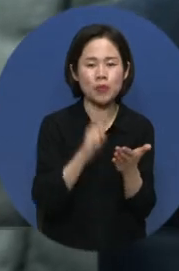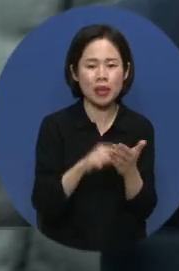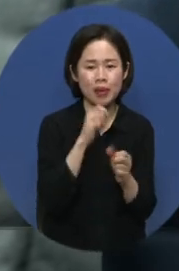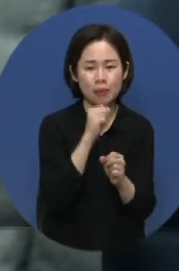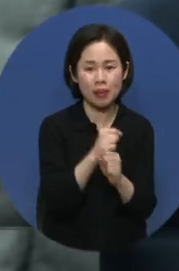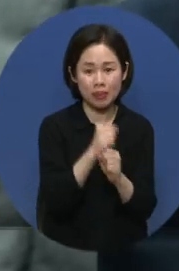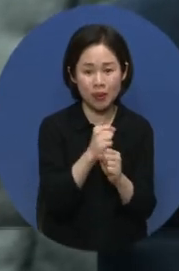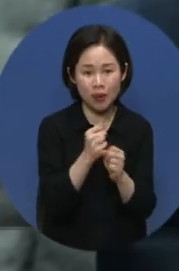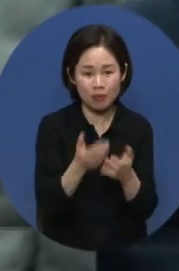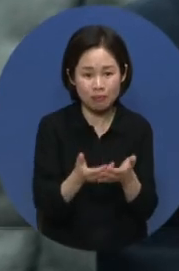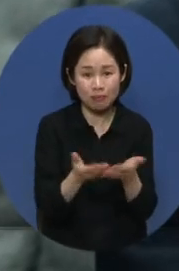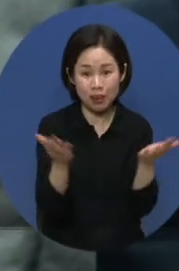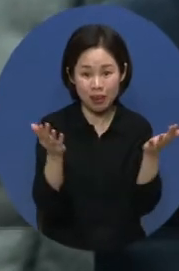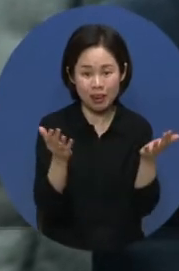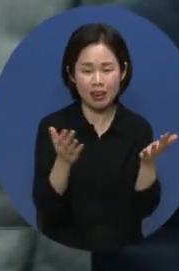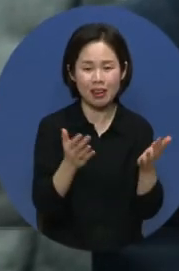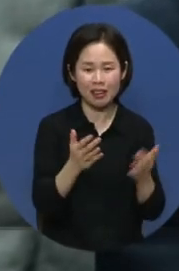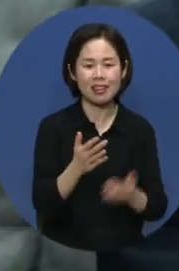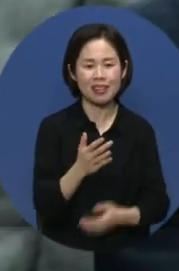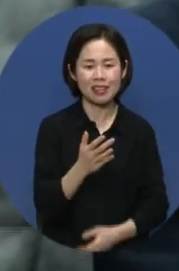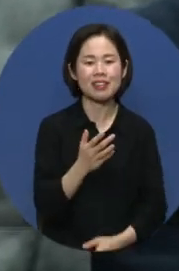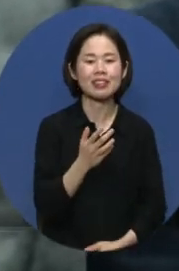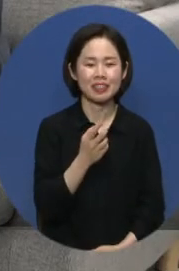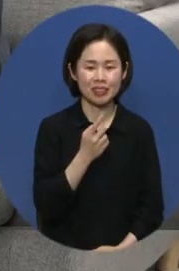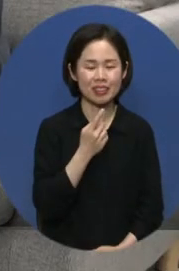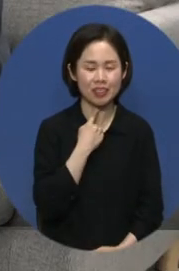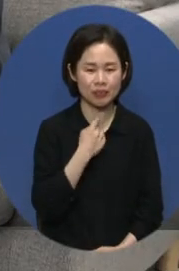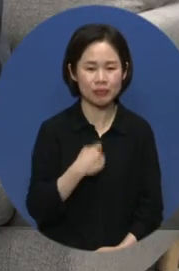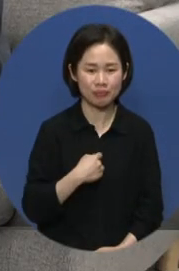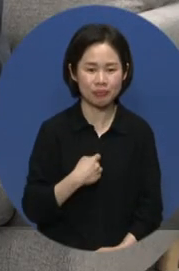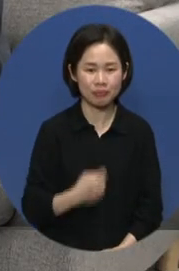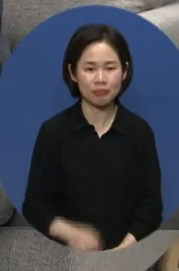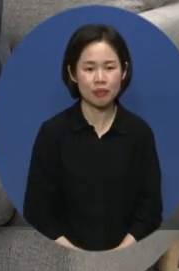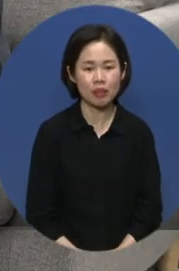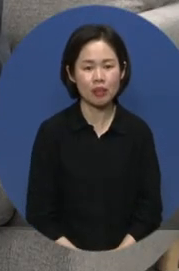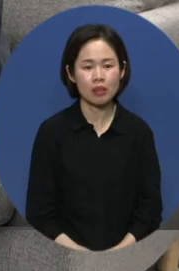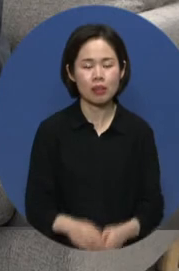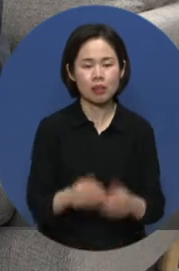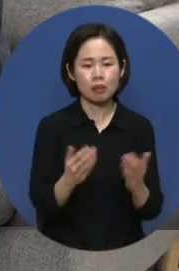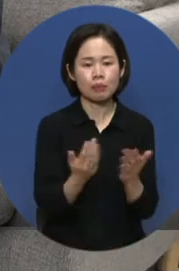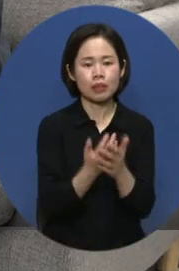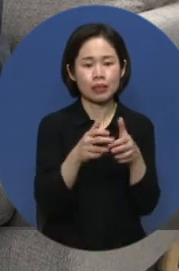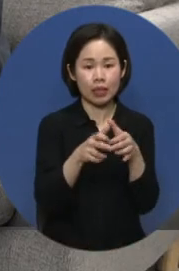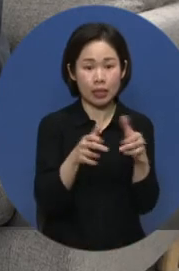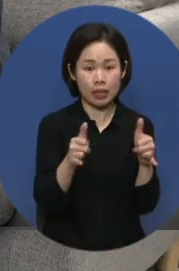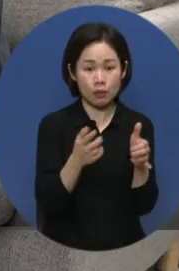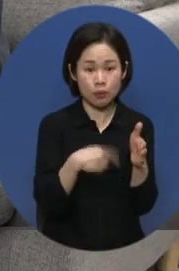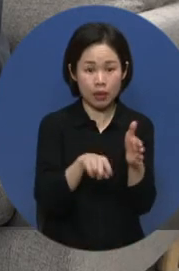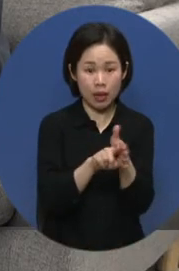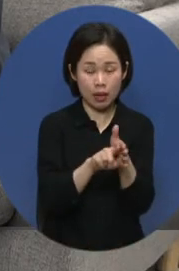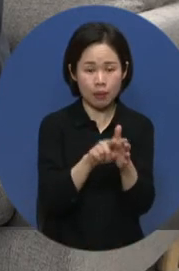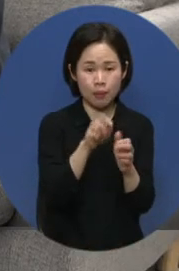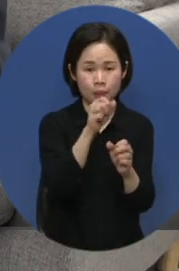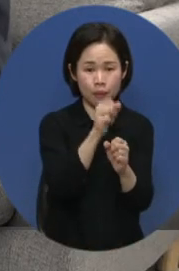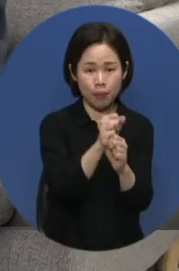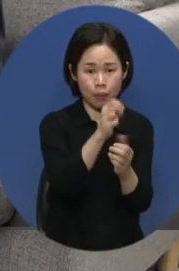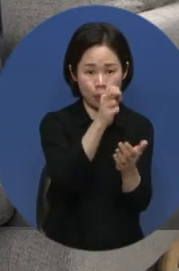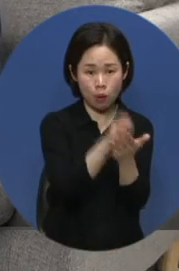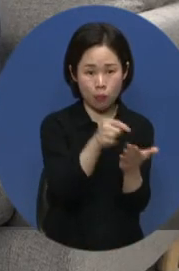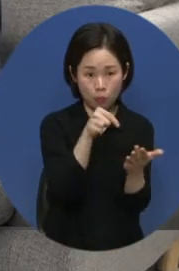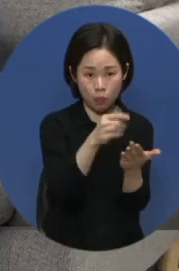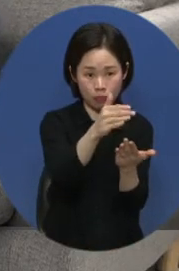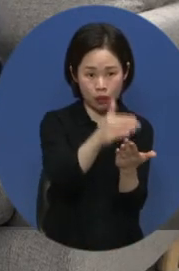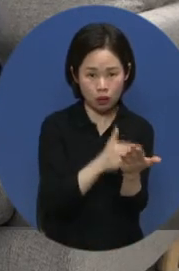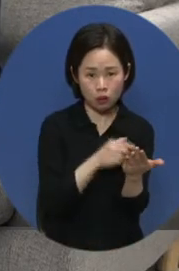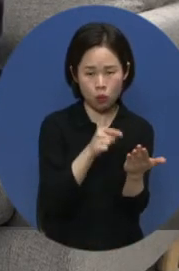이제 초창기 때 하게 되었어요. 그래서 발달장애인 분들을 위해 만들어진 법이 이해하기 쉬운